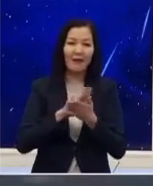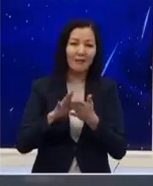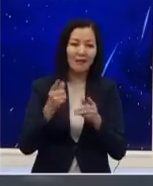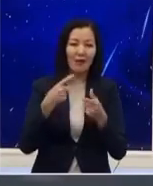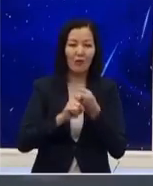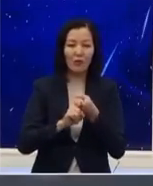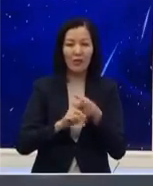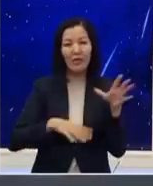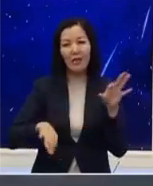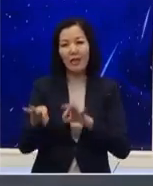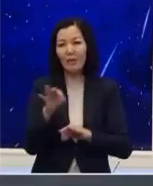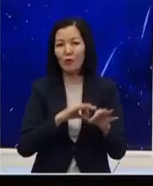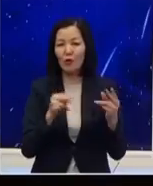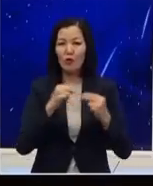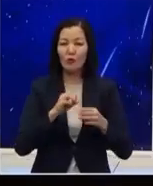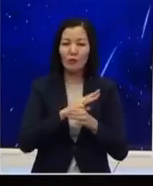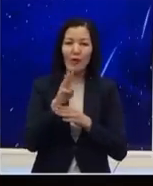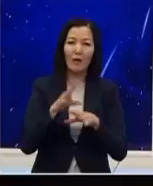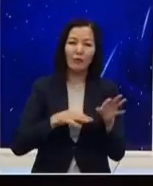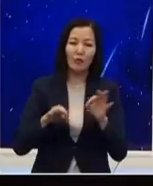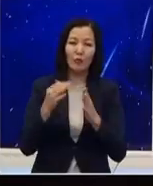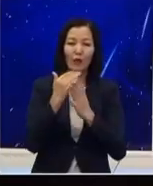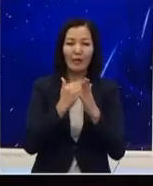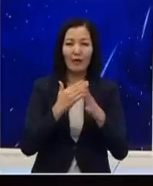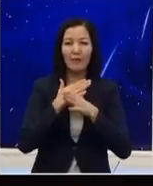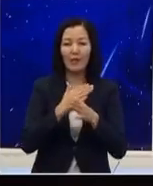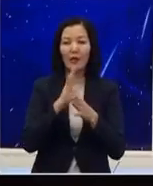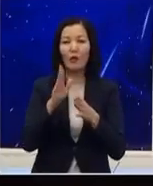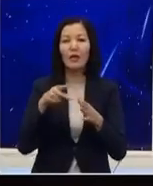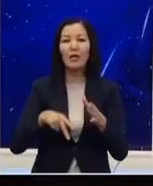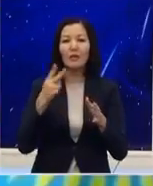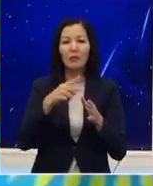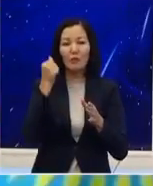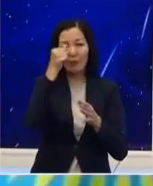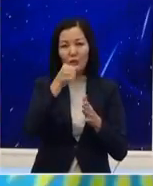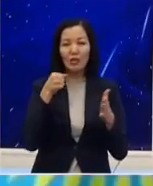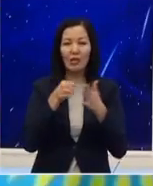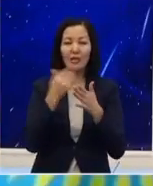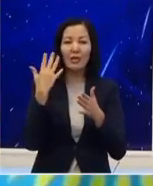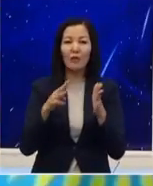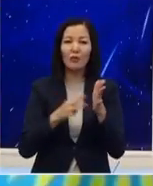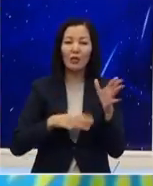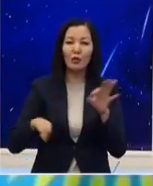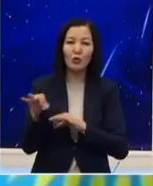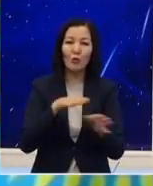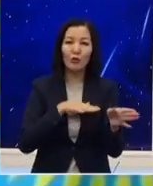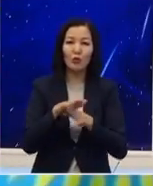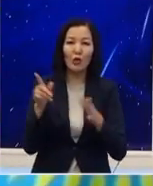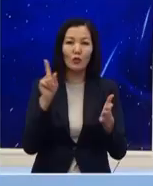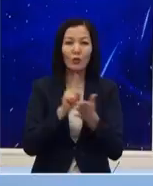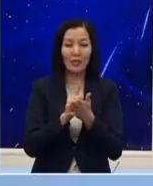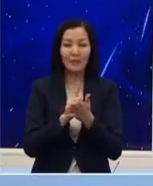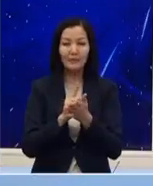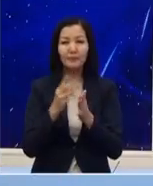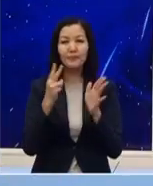Кей жобаларға жұмыспен қамтудың жол картасы арқау. 2021 жылға дейін 58 жоба жүзеге асуы тиіс.